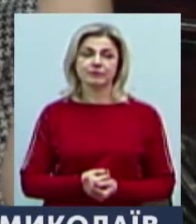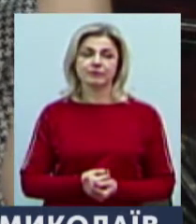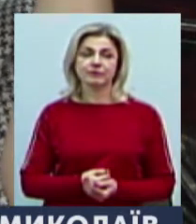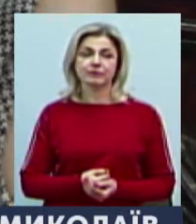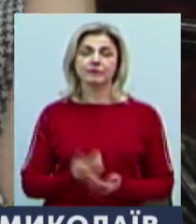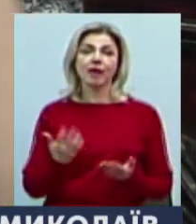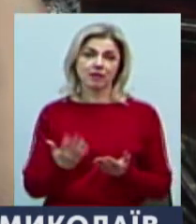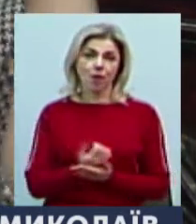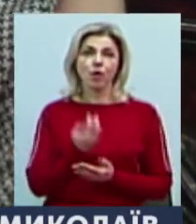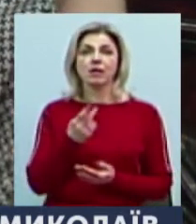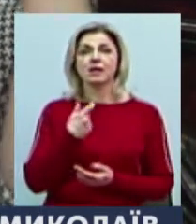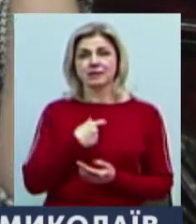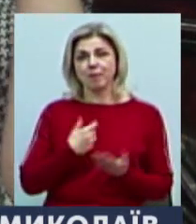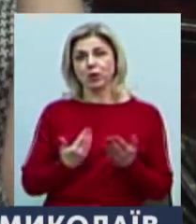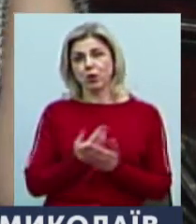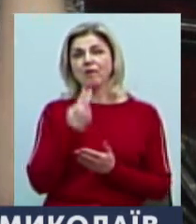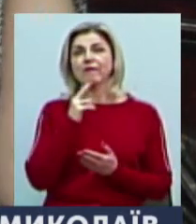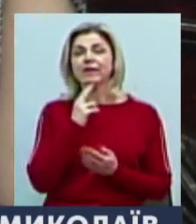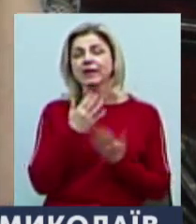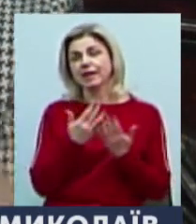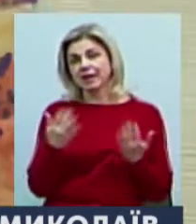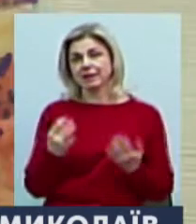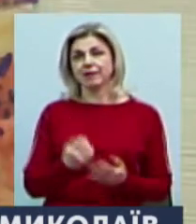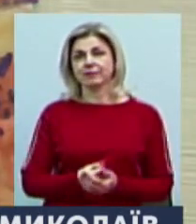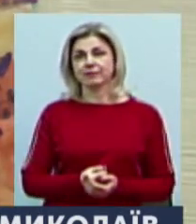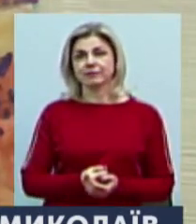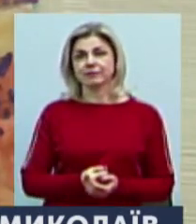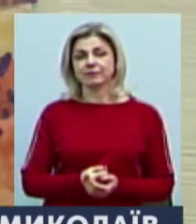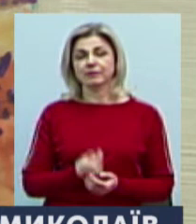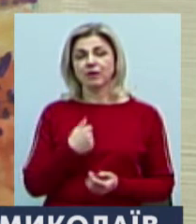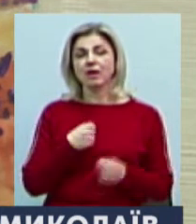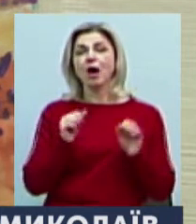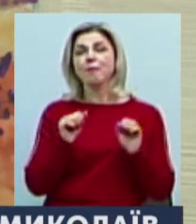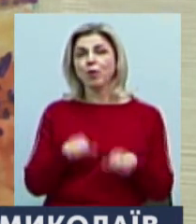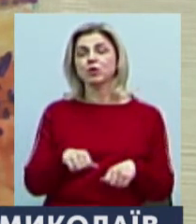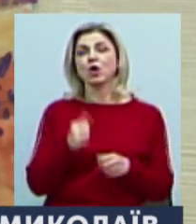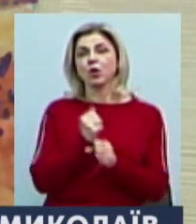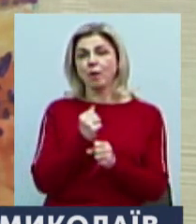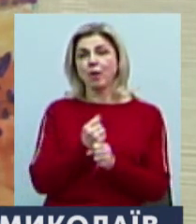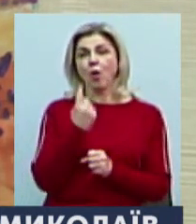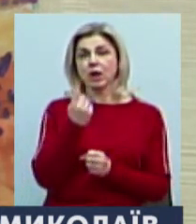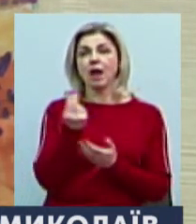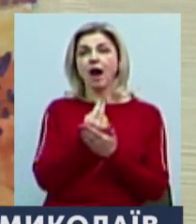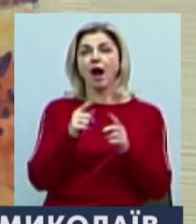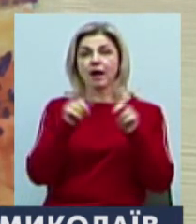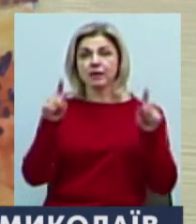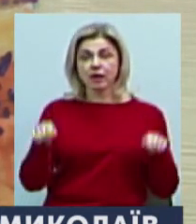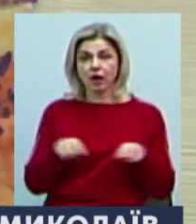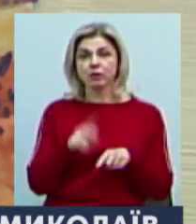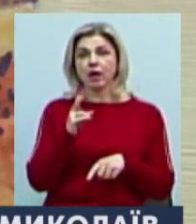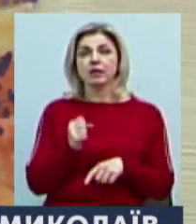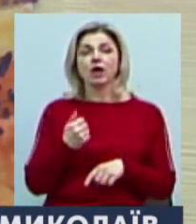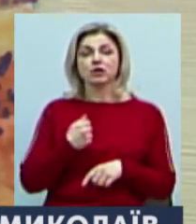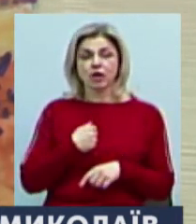знаходжу для себе якісь нові відтінки і нові барви. Я можу виділити одну картину, на жаль, вона